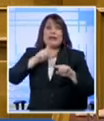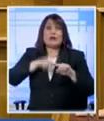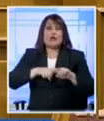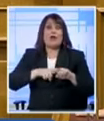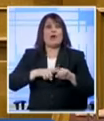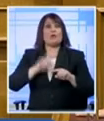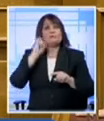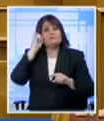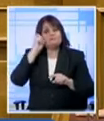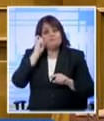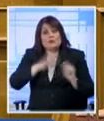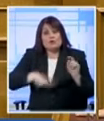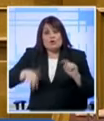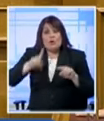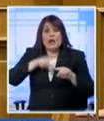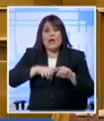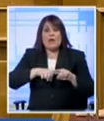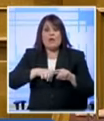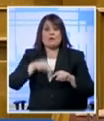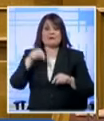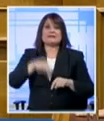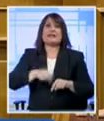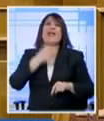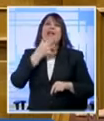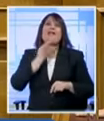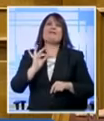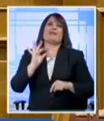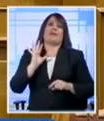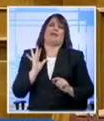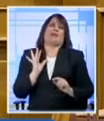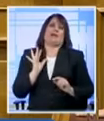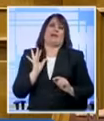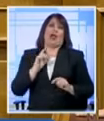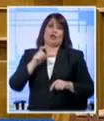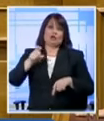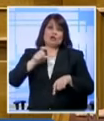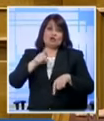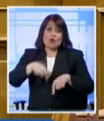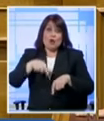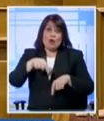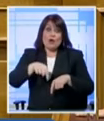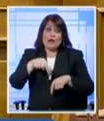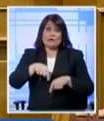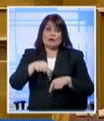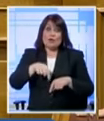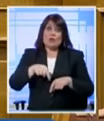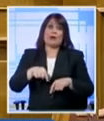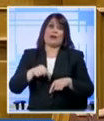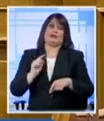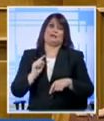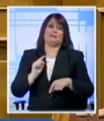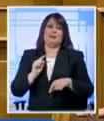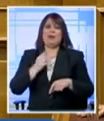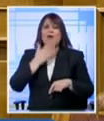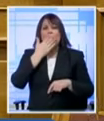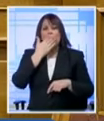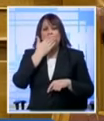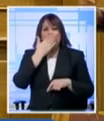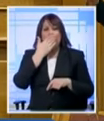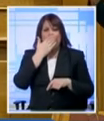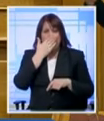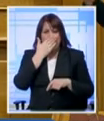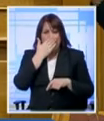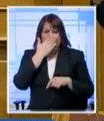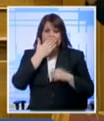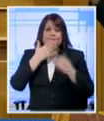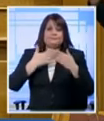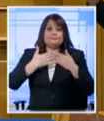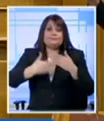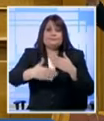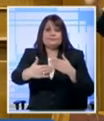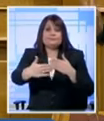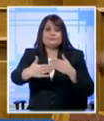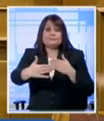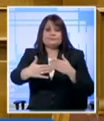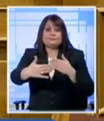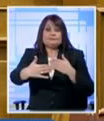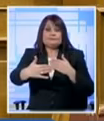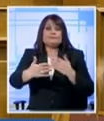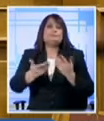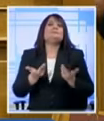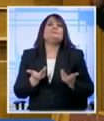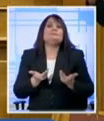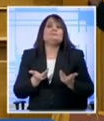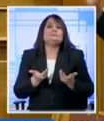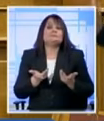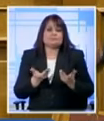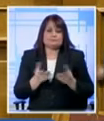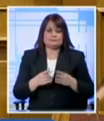η ευκαιρία είναι σήμερα. Η ευκαιρία είναι τώρα. Διότι μετά θα υπάρχει ένα όνομα